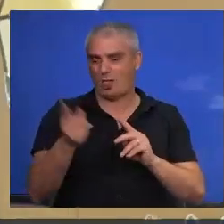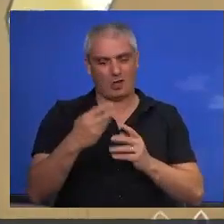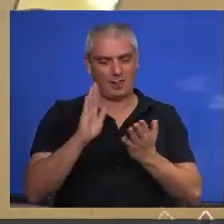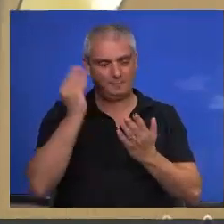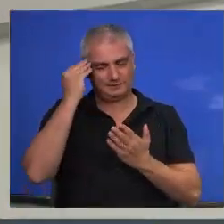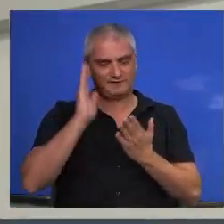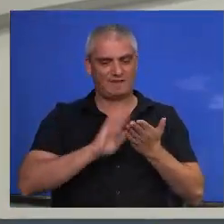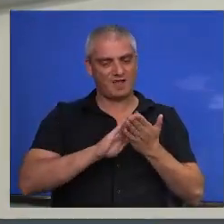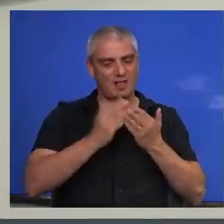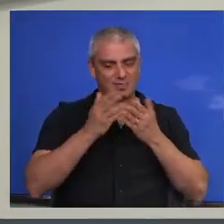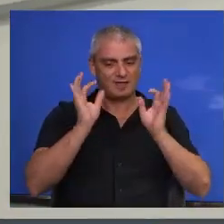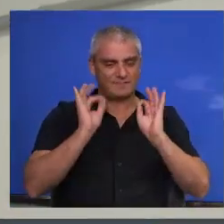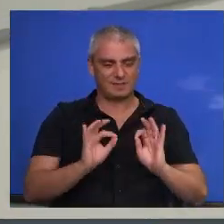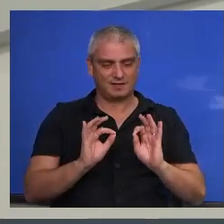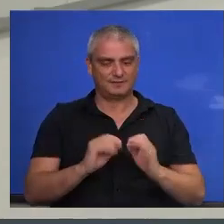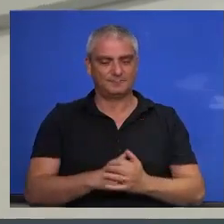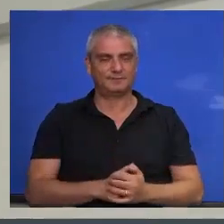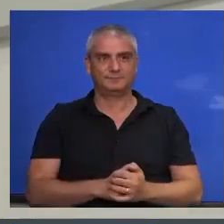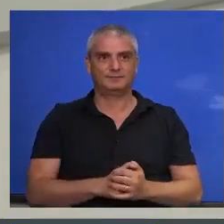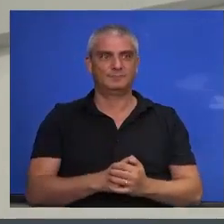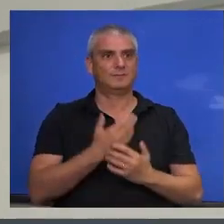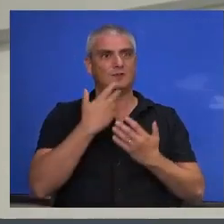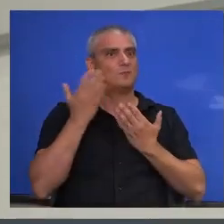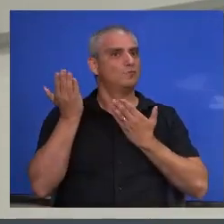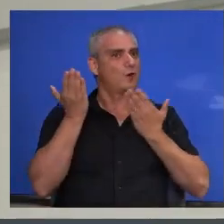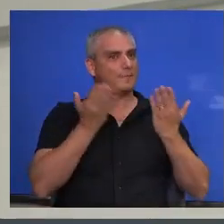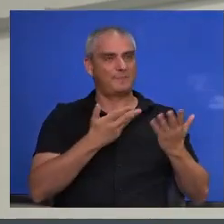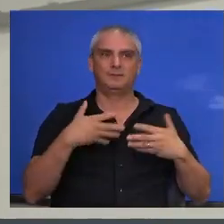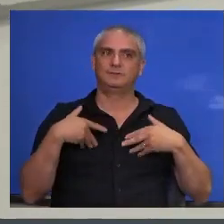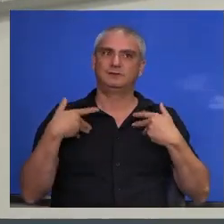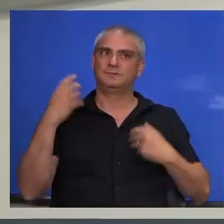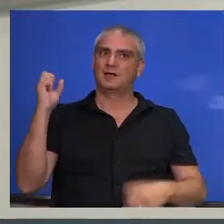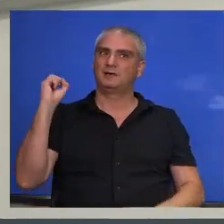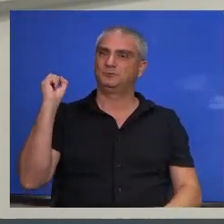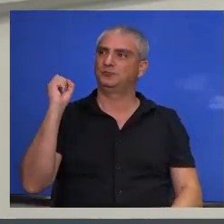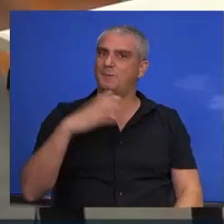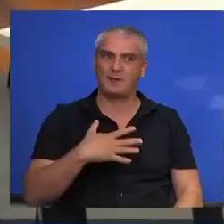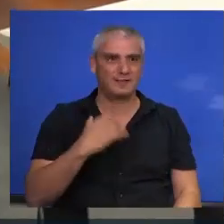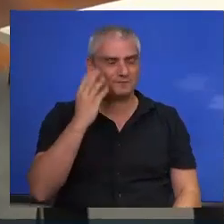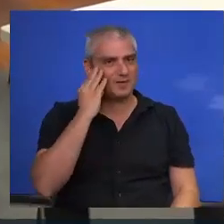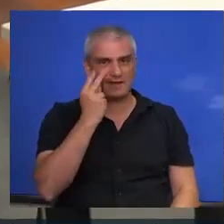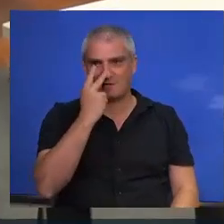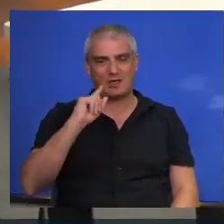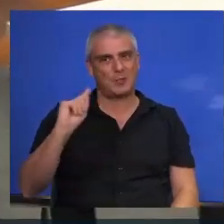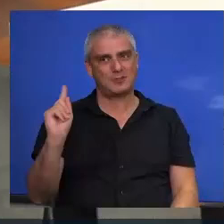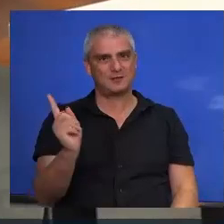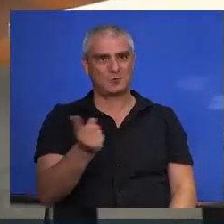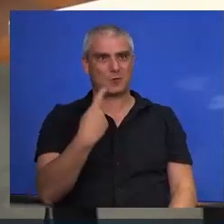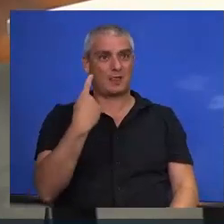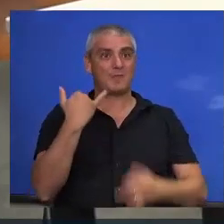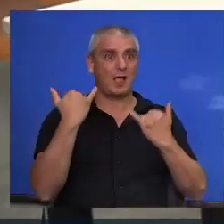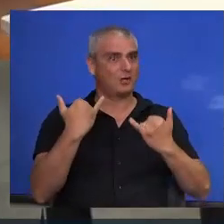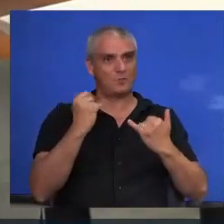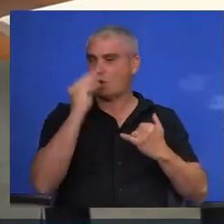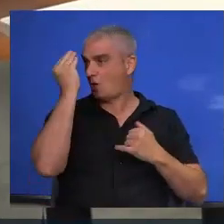נפתח. בוקר טוב, ברוכים הבאים, אנחנו שמחים שבאתם, איזה כיף לראות את כולם. היום אנחנו לא לומדים,